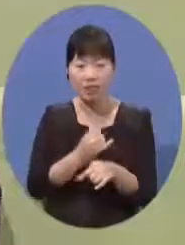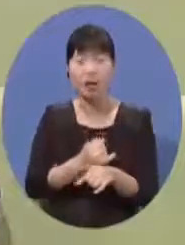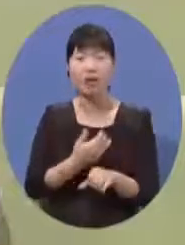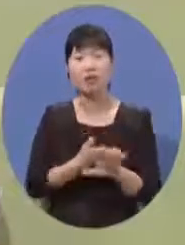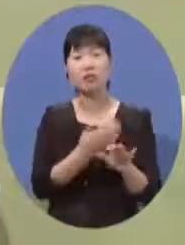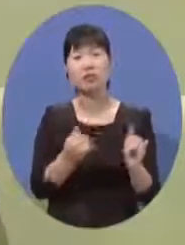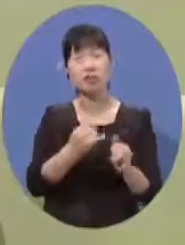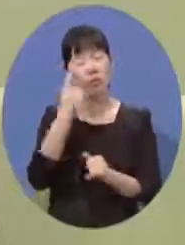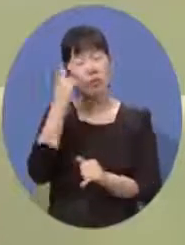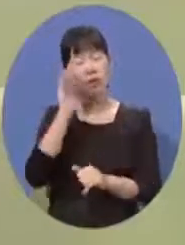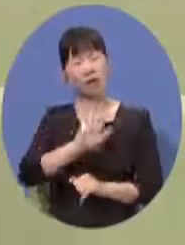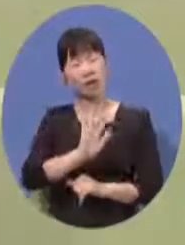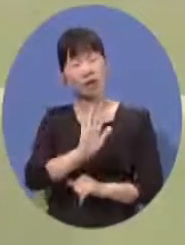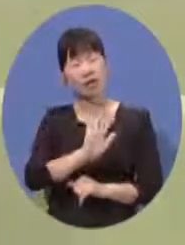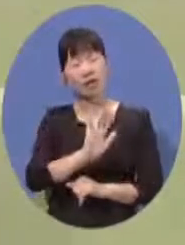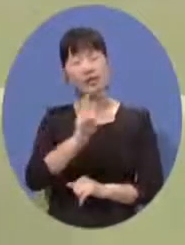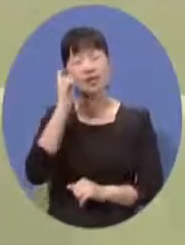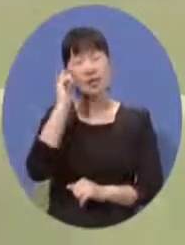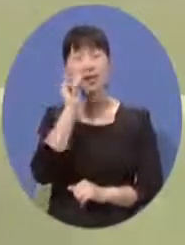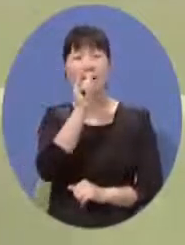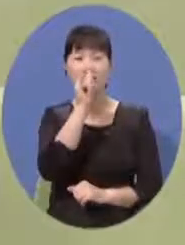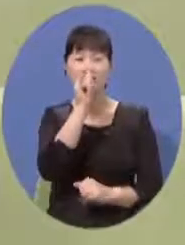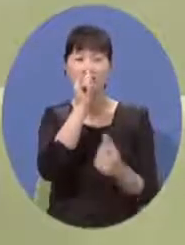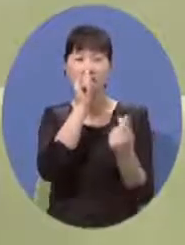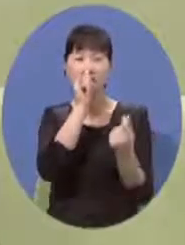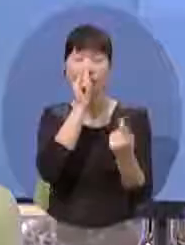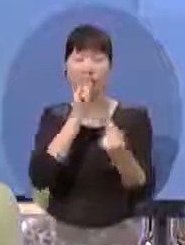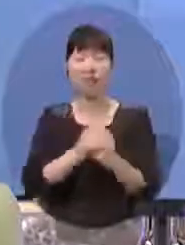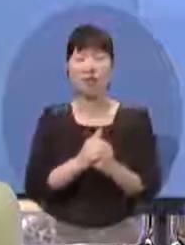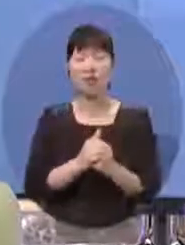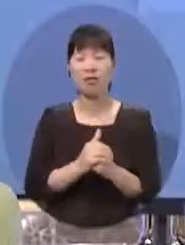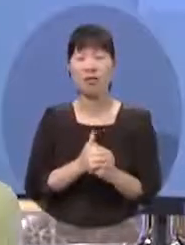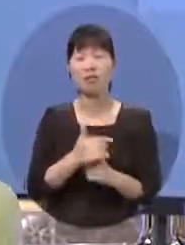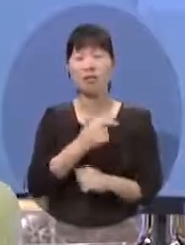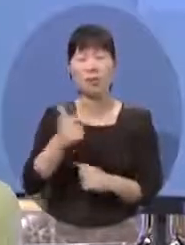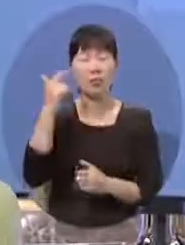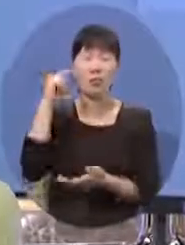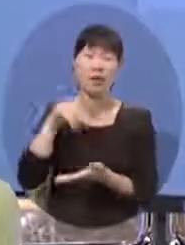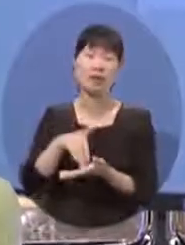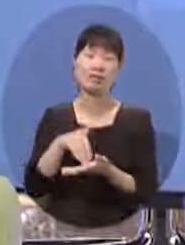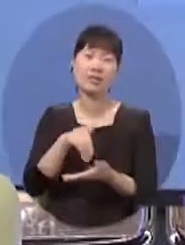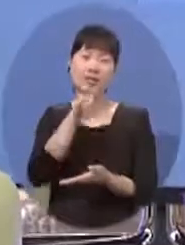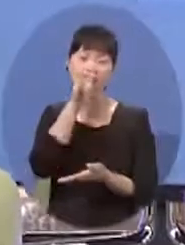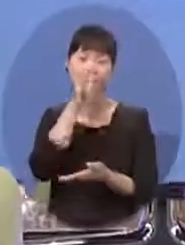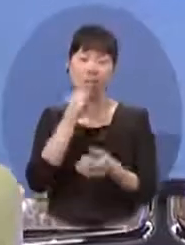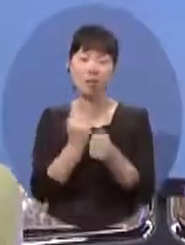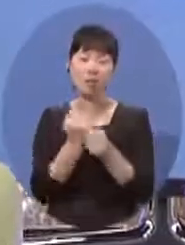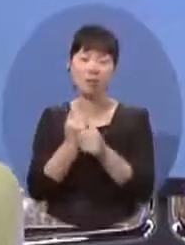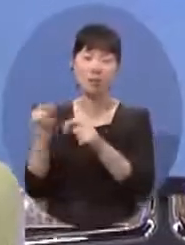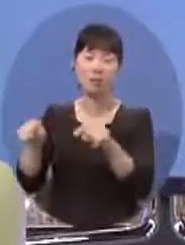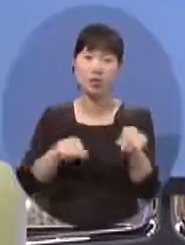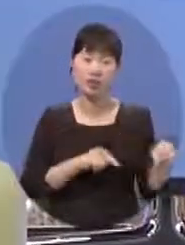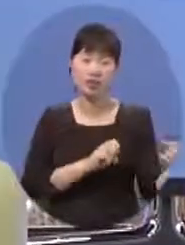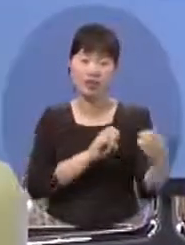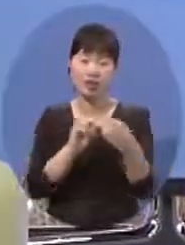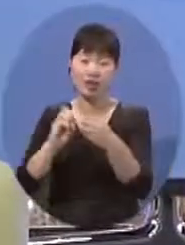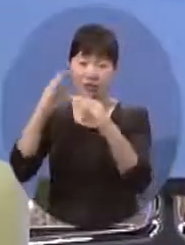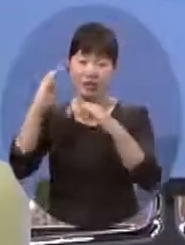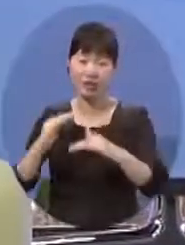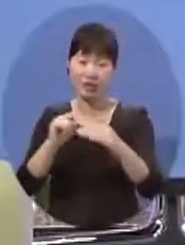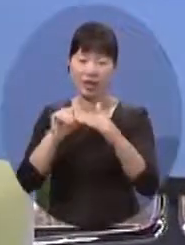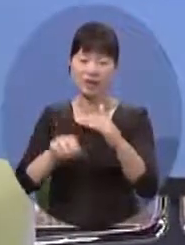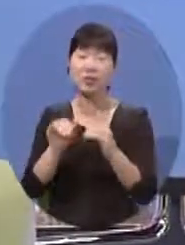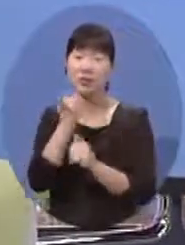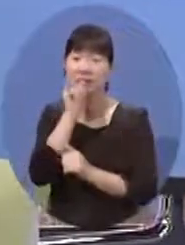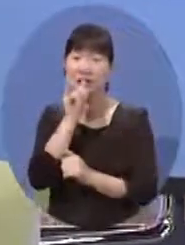안 해주지? 그렇죠. 이렇게 생각할 수 있거든요. 너무 반성이 되네요. 근데 이거는 부부 간의 대화 내용에서도 그런 게 있긴